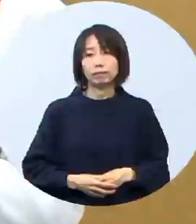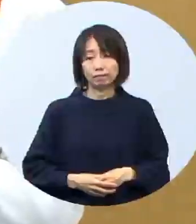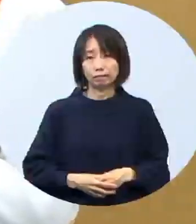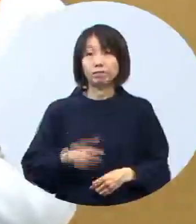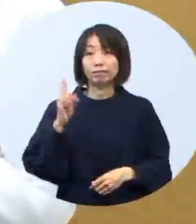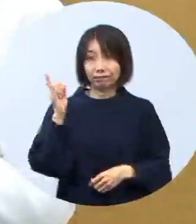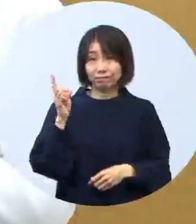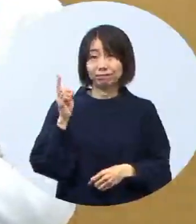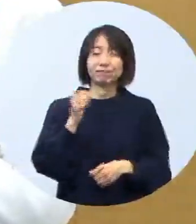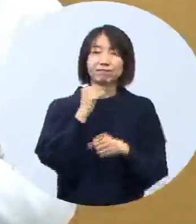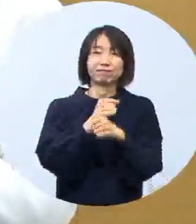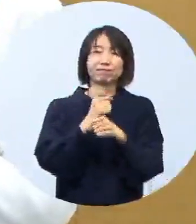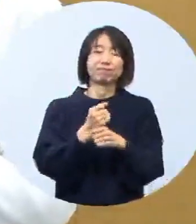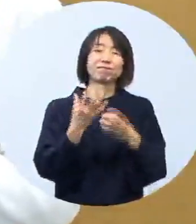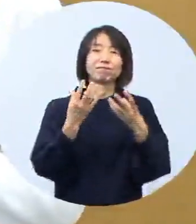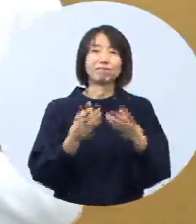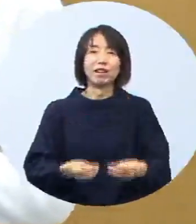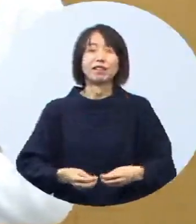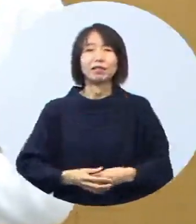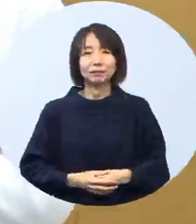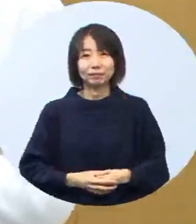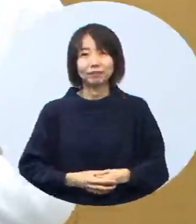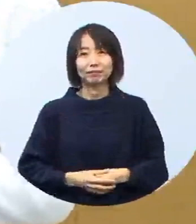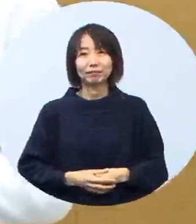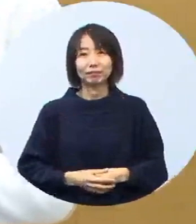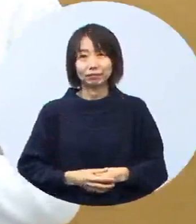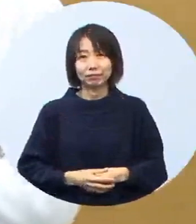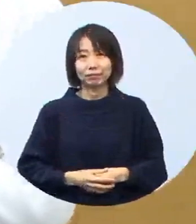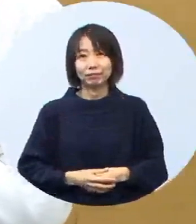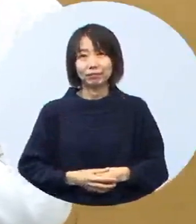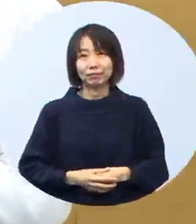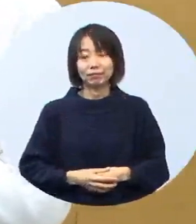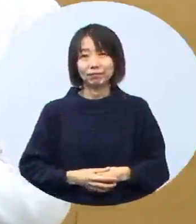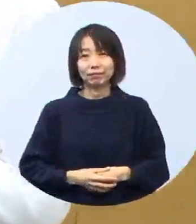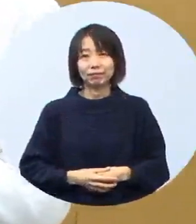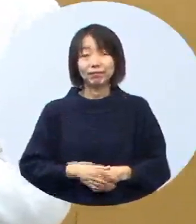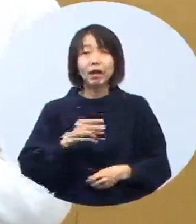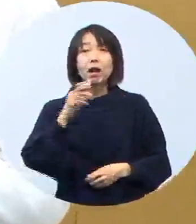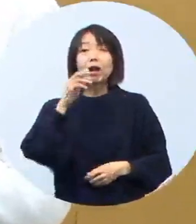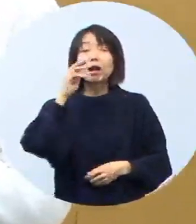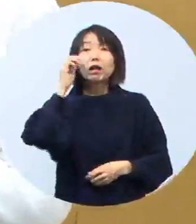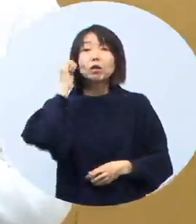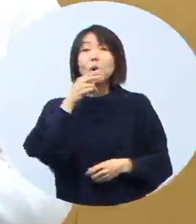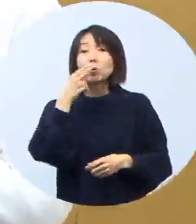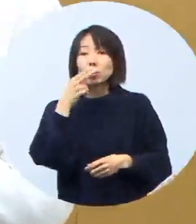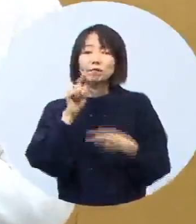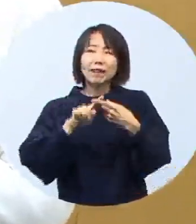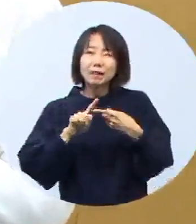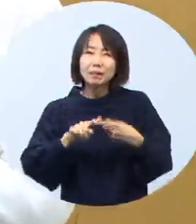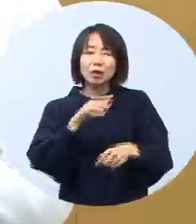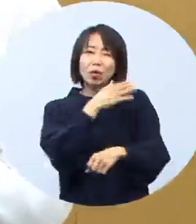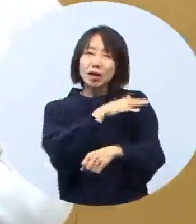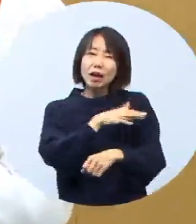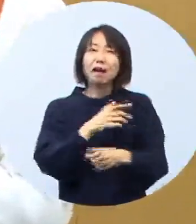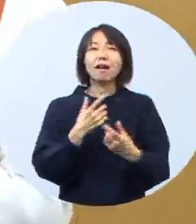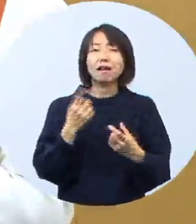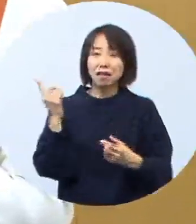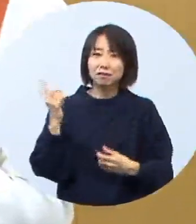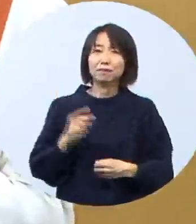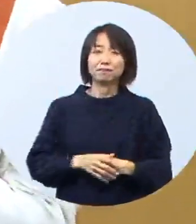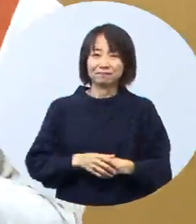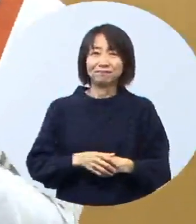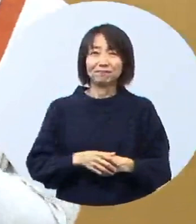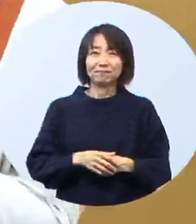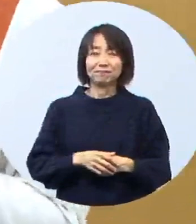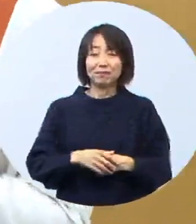これで丸ごとブロッコリーのご飯オムレットの完成です。朝食にぴったりなおしゃれな一品となっています。 はい、ブ